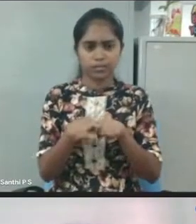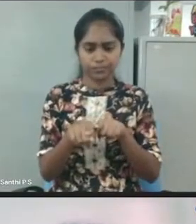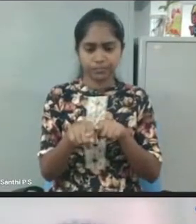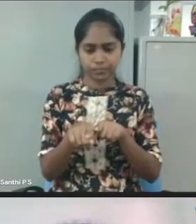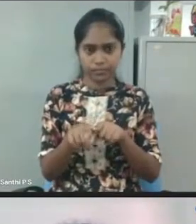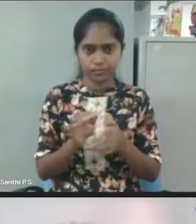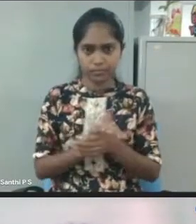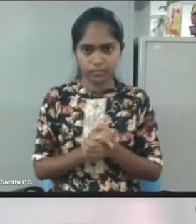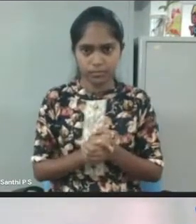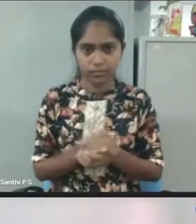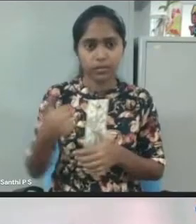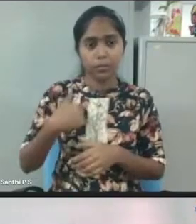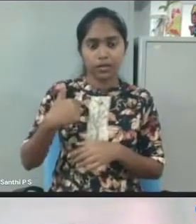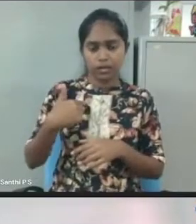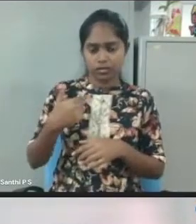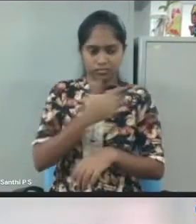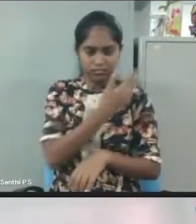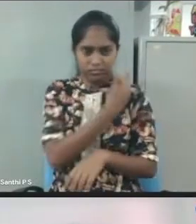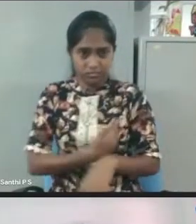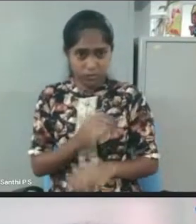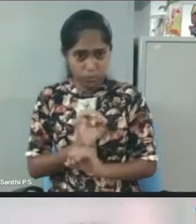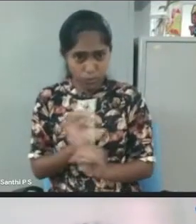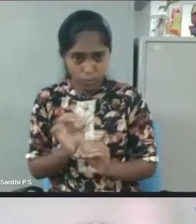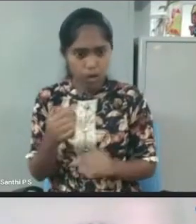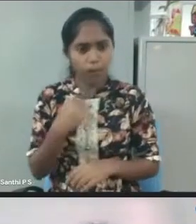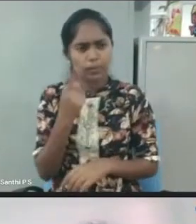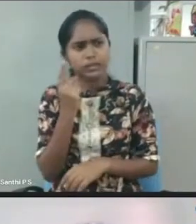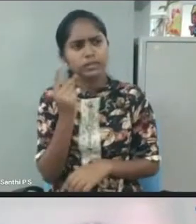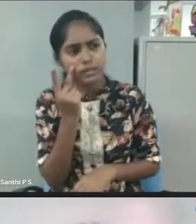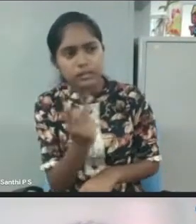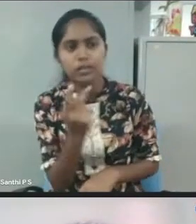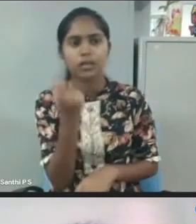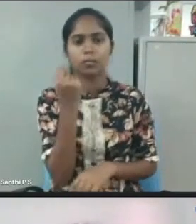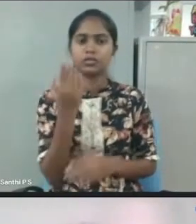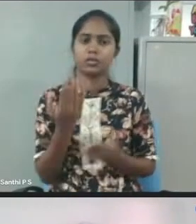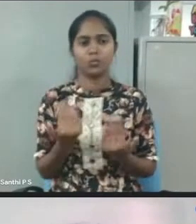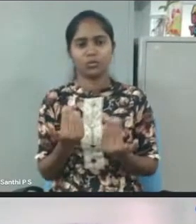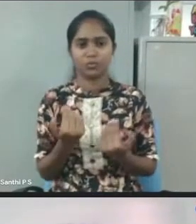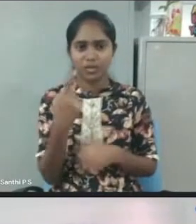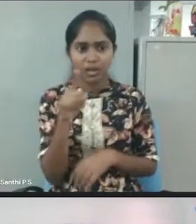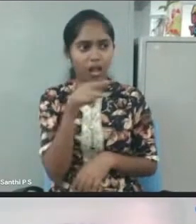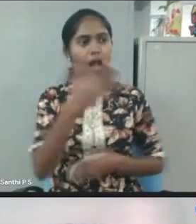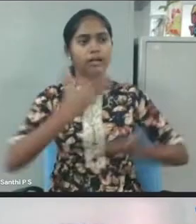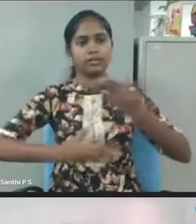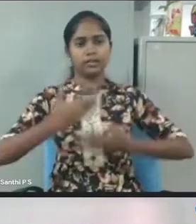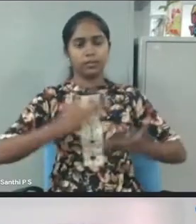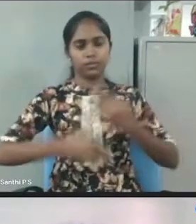ആംപ്യൂട്ടേഷൻ, കാലക്കയ്യോ മുറിഞ്ഞു പോയിട്ടുണ്ടെങ്കിൽ വളരെ അധികം പെട്ടെന്ന് തന്നെ നമുക്ക് കണ്ടാൽ തന്നെ മനസ്സിലാകും ഇദ്ദേഹത്തിന് ഒരു ഡിസബിലിറ്റി,